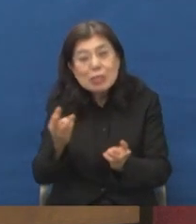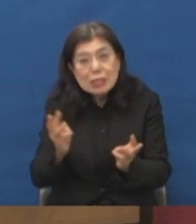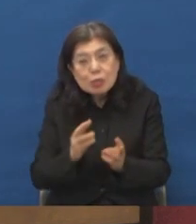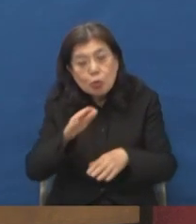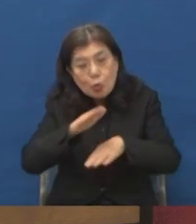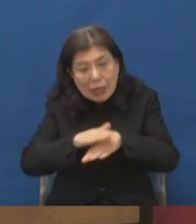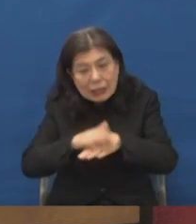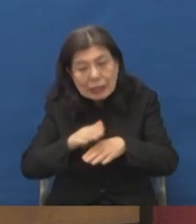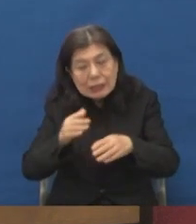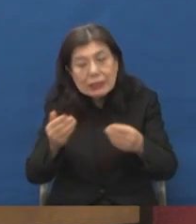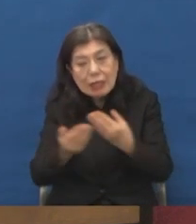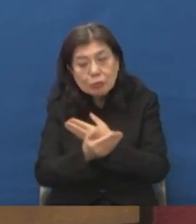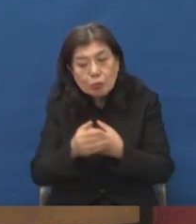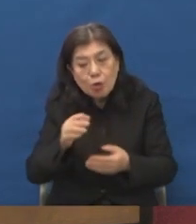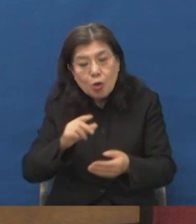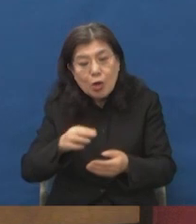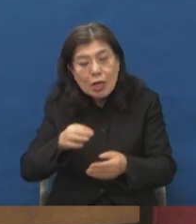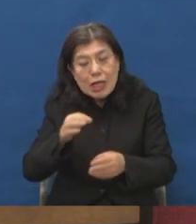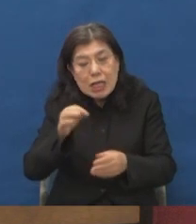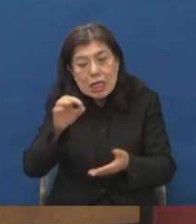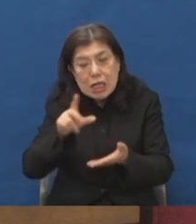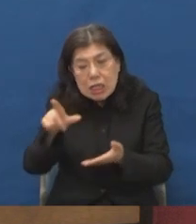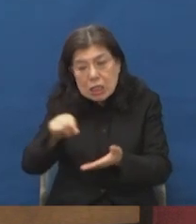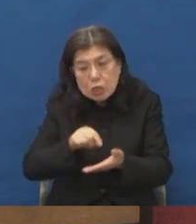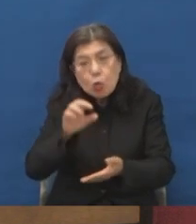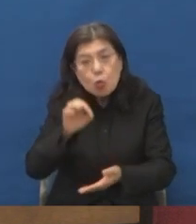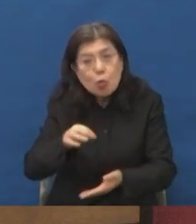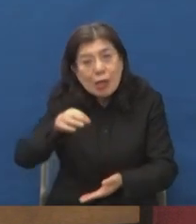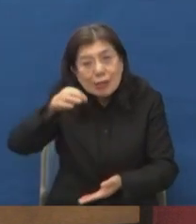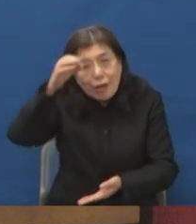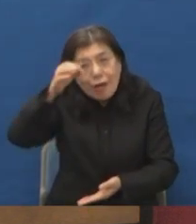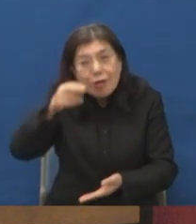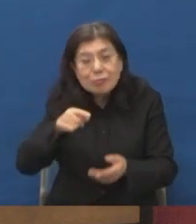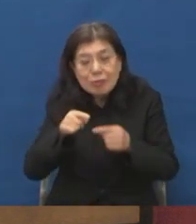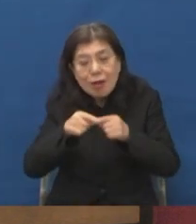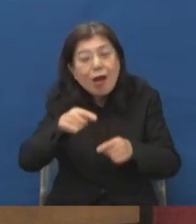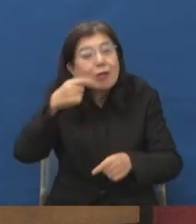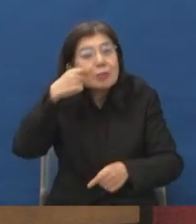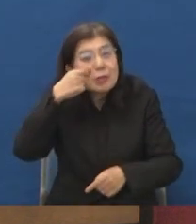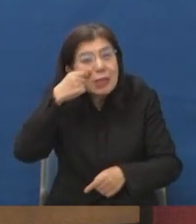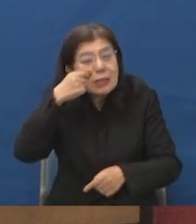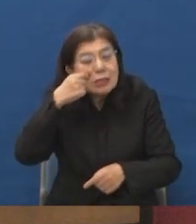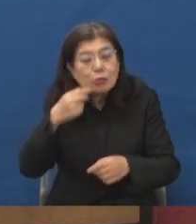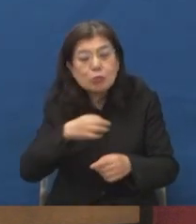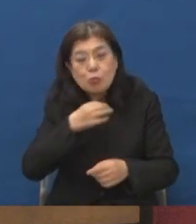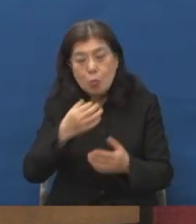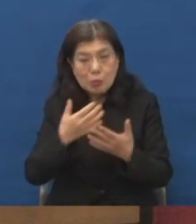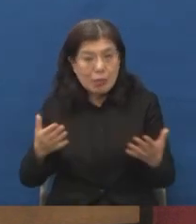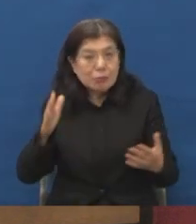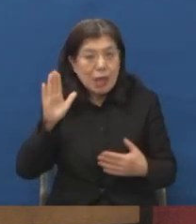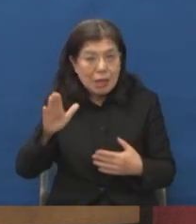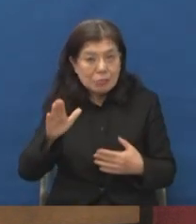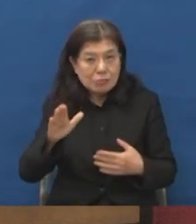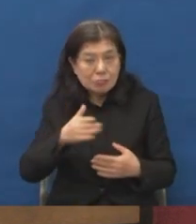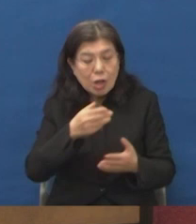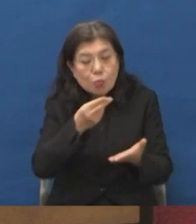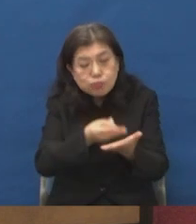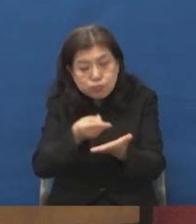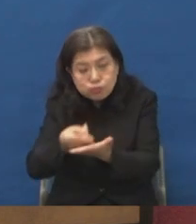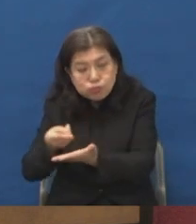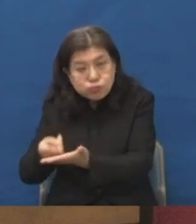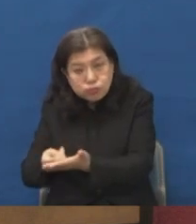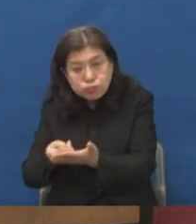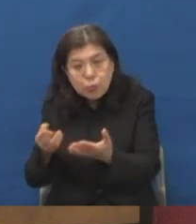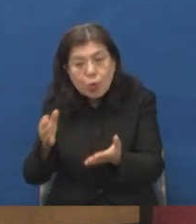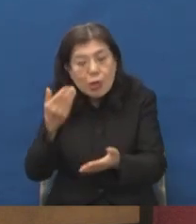料が高く入所できないという声の、いう方の声も多くあり、多床室を希望される方がおられるの